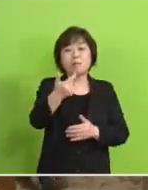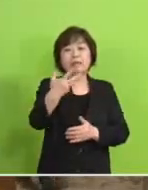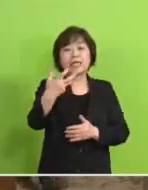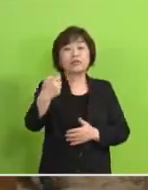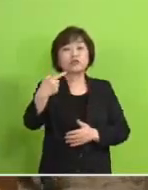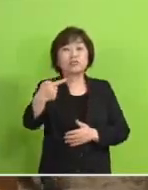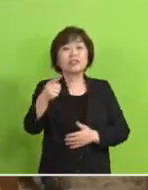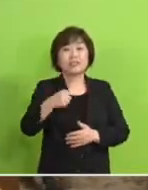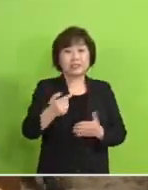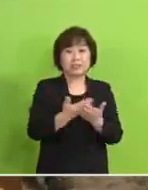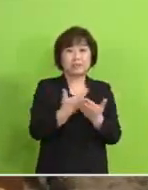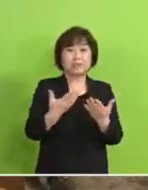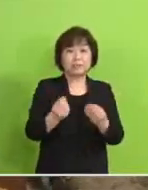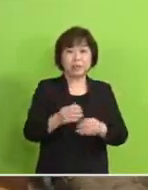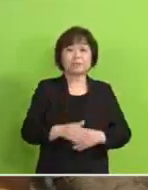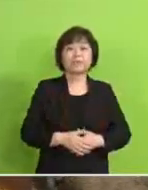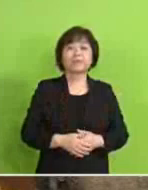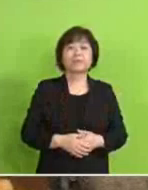名でございます。